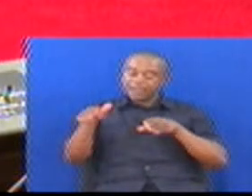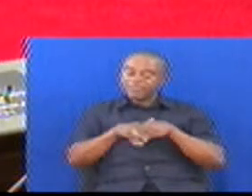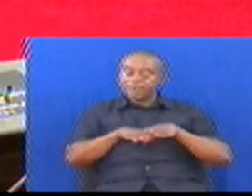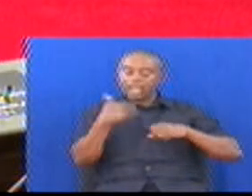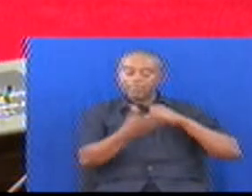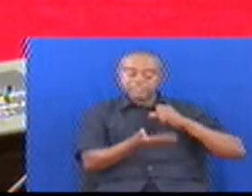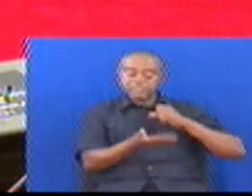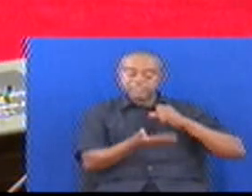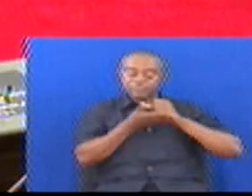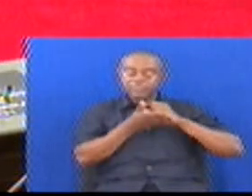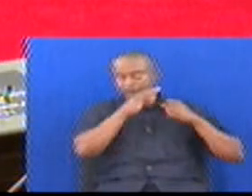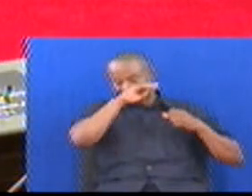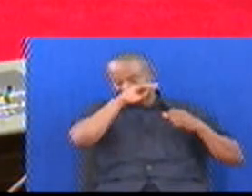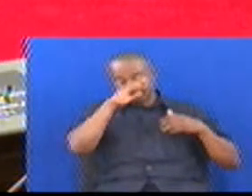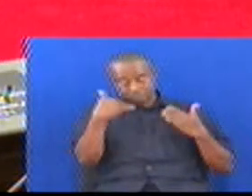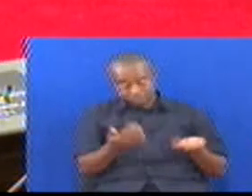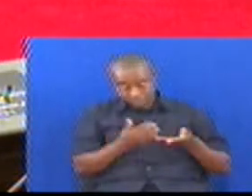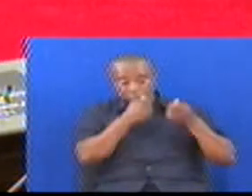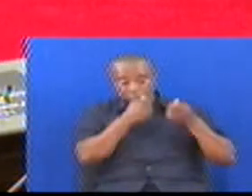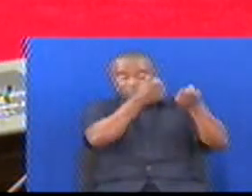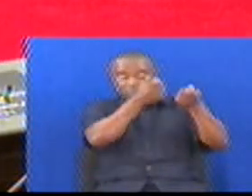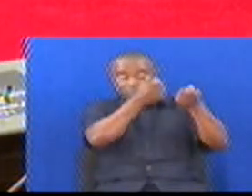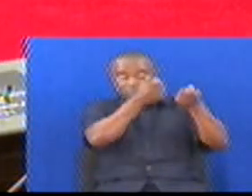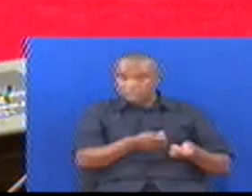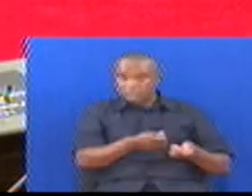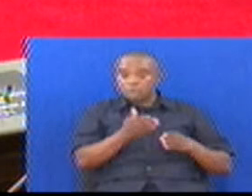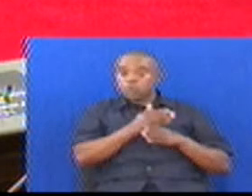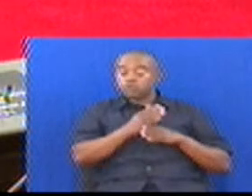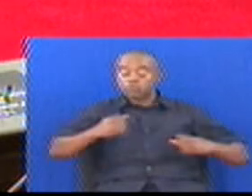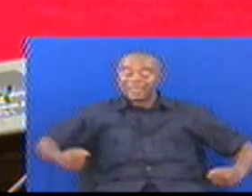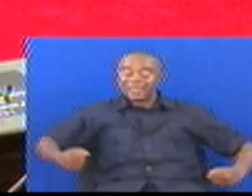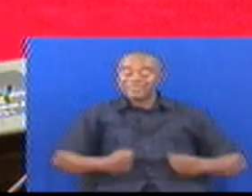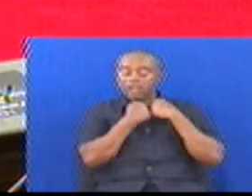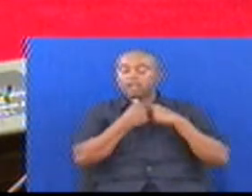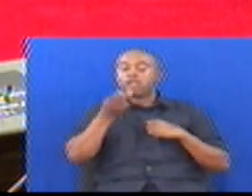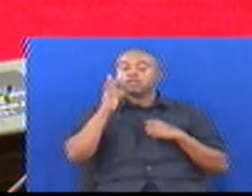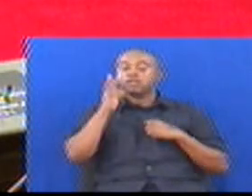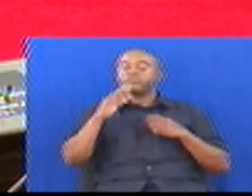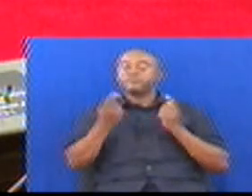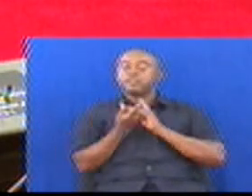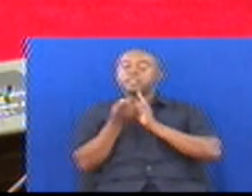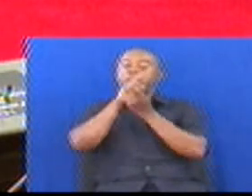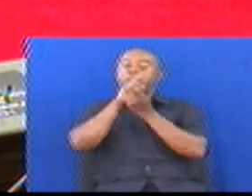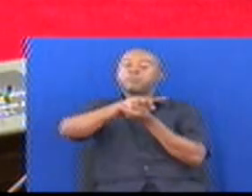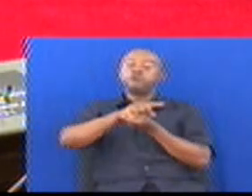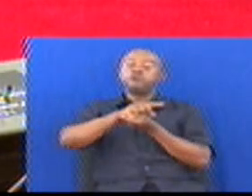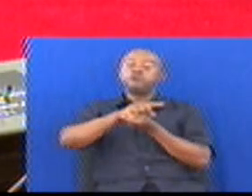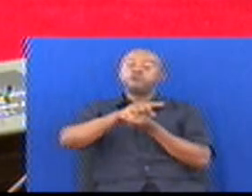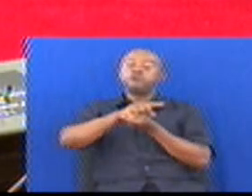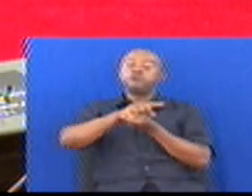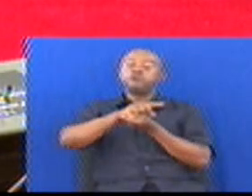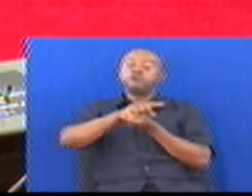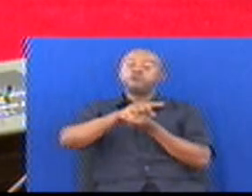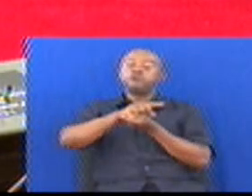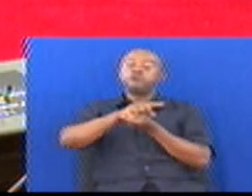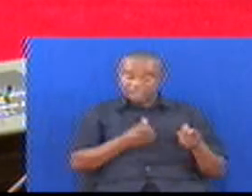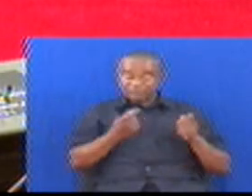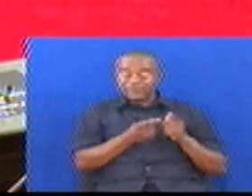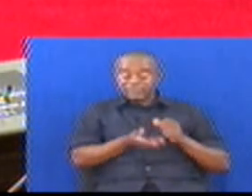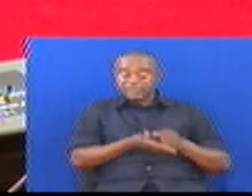mkulima kujikinga na athari za majanga ya asili na mabadiliko ya tabia nchi pamoja na kupata dhamana ya